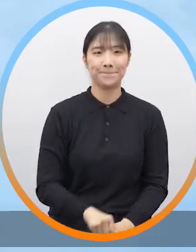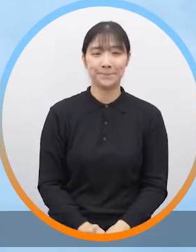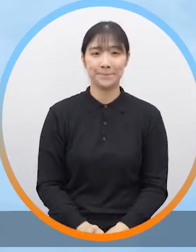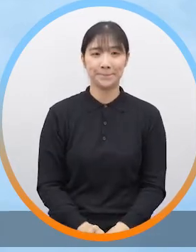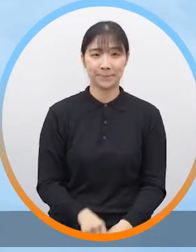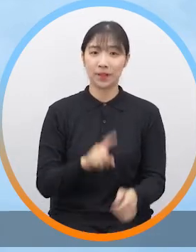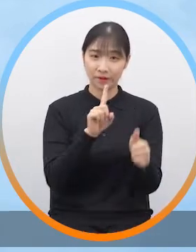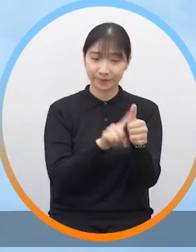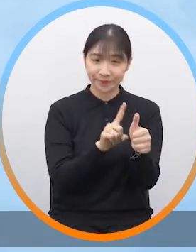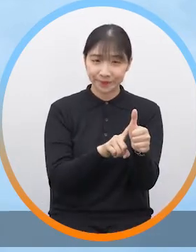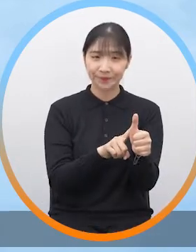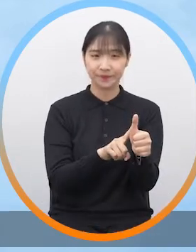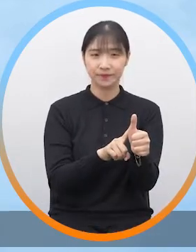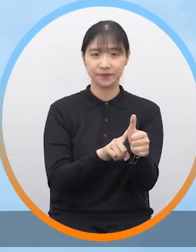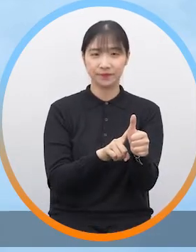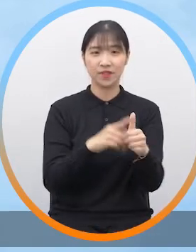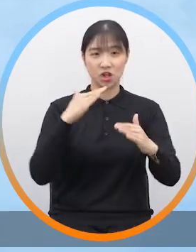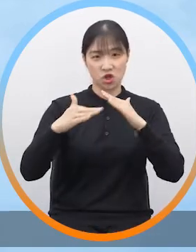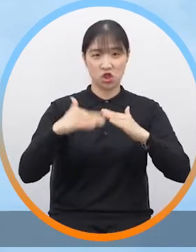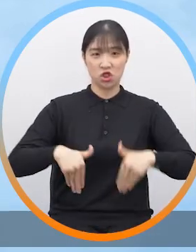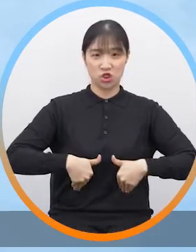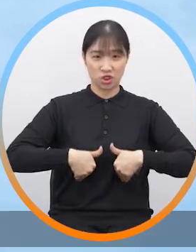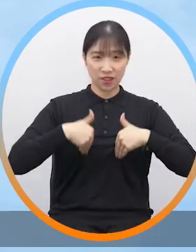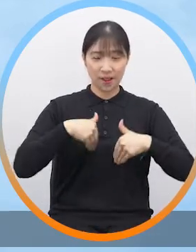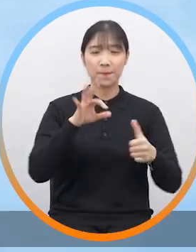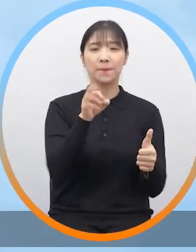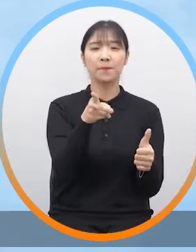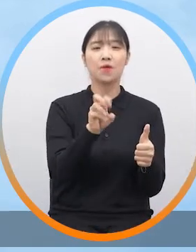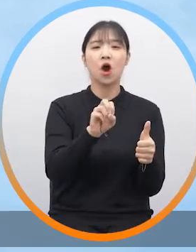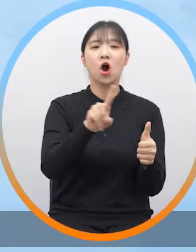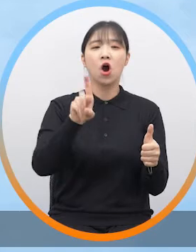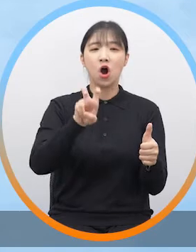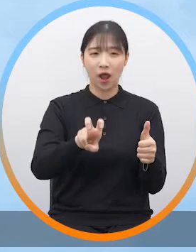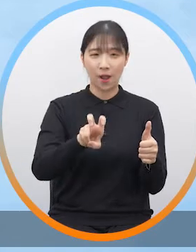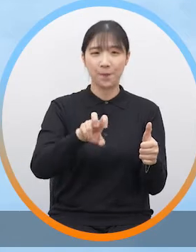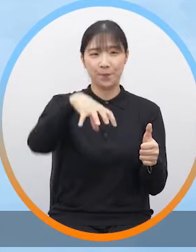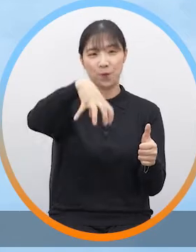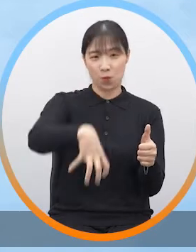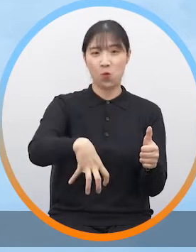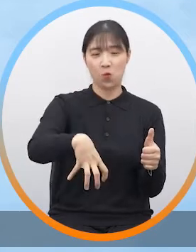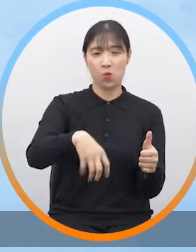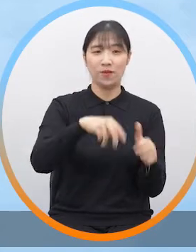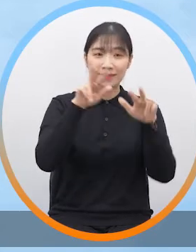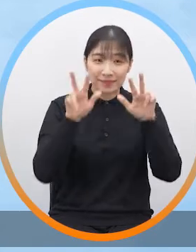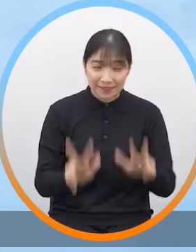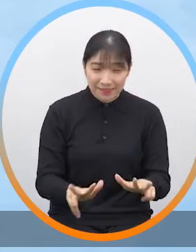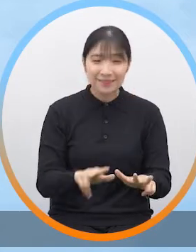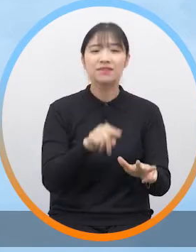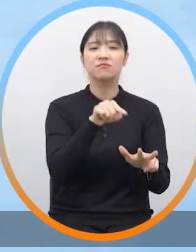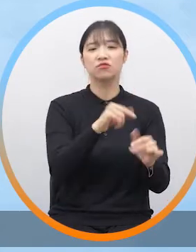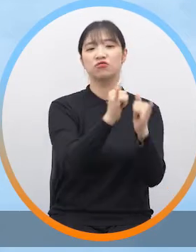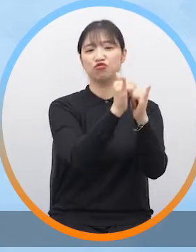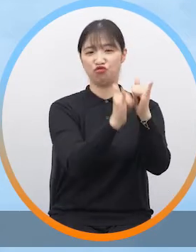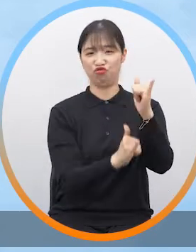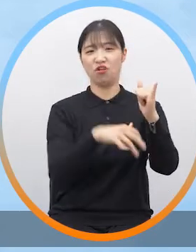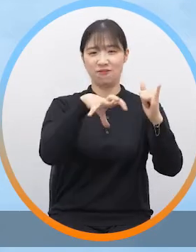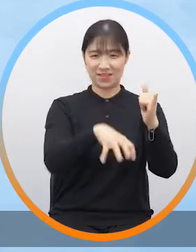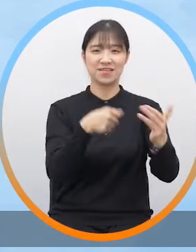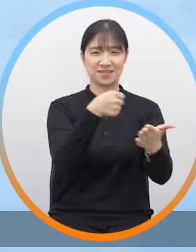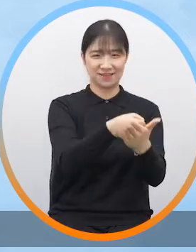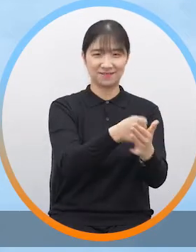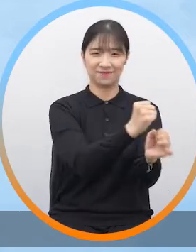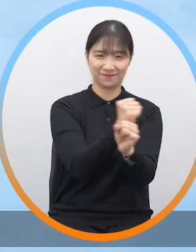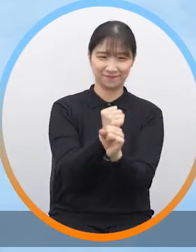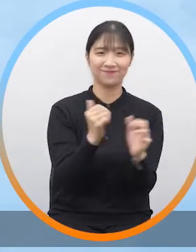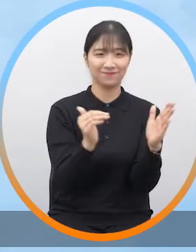왕인 박사는 지금 전라남도 영암군 군서면 동구림리 성기동이라는 곳이 있어요. 지금 왕인 유적지로 지금 정비가 되어